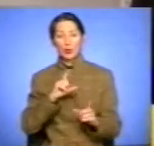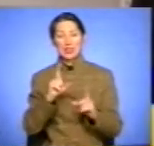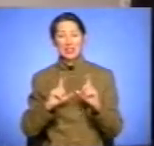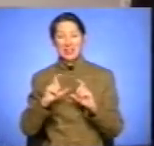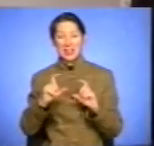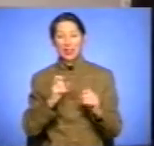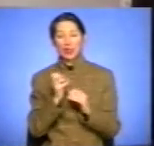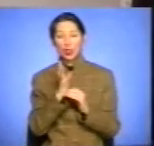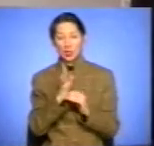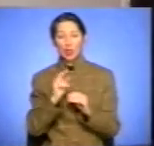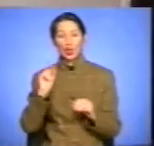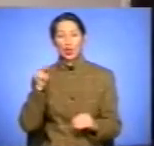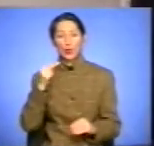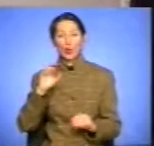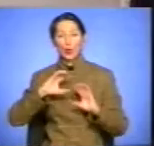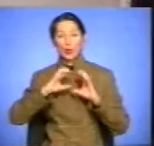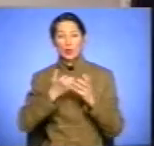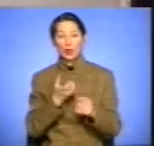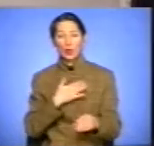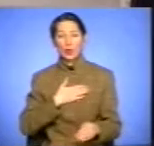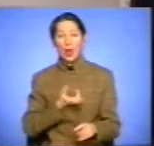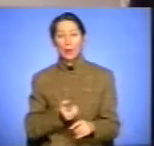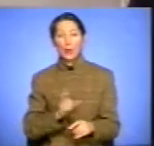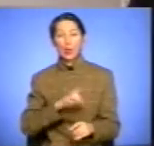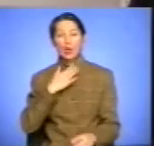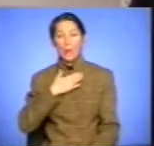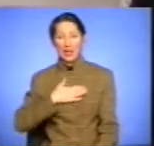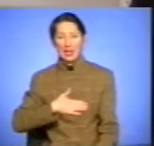чемпіонкою світу Нам дуже приємно